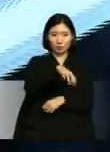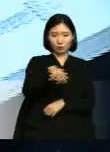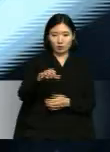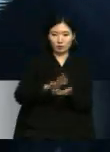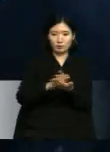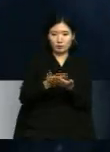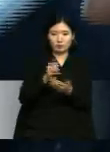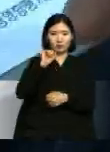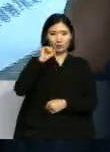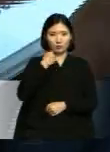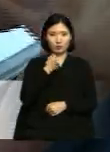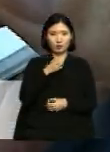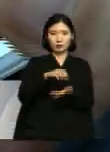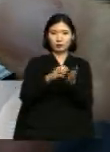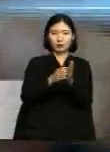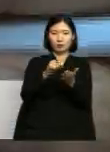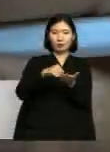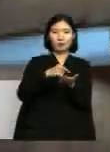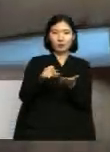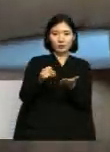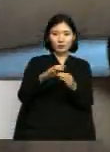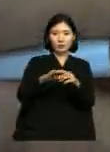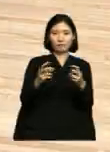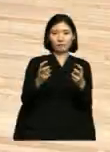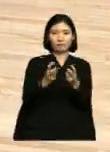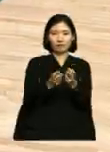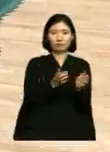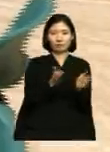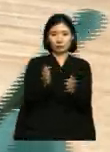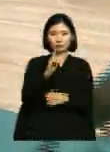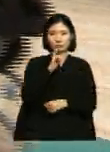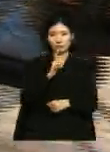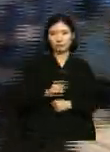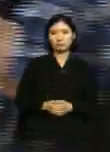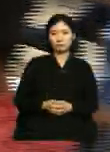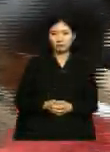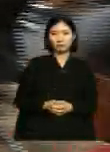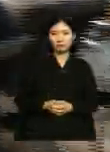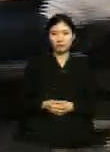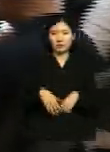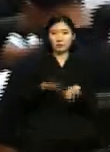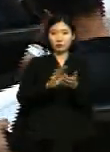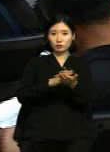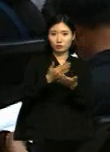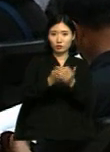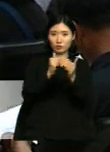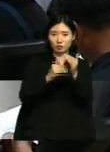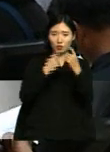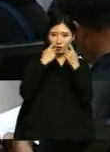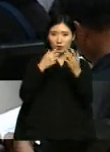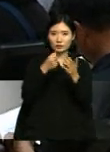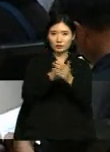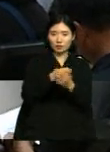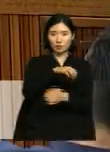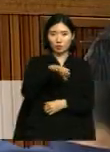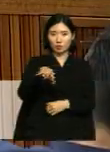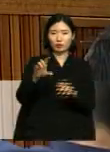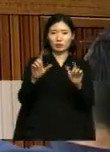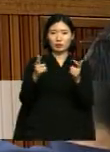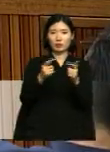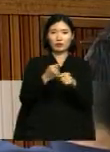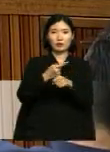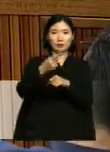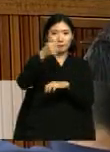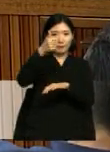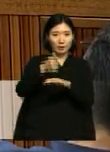변경은 어렵다며 적절한 보상안을 마련하겠다고 답했습니다. 또 이번 수정안이 확정 노선은 아니라며